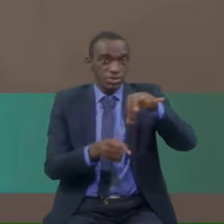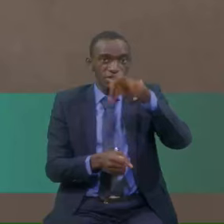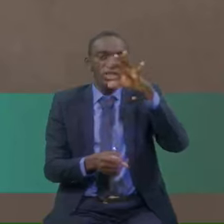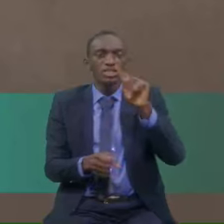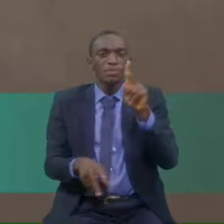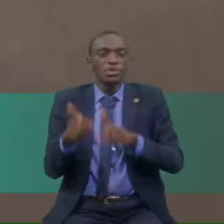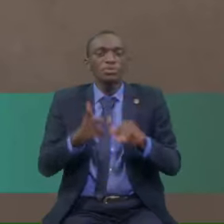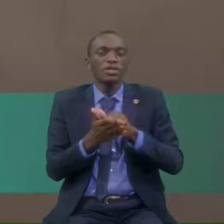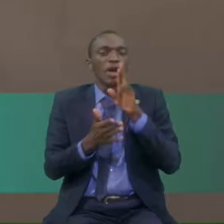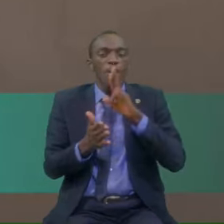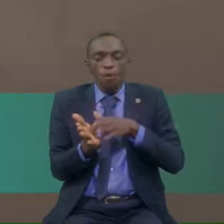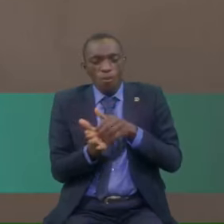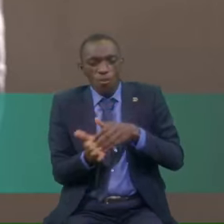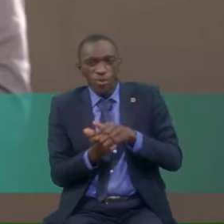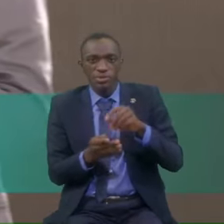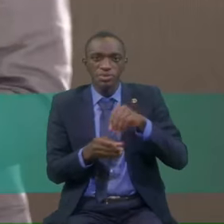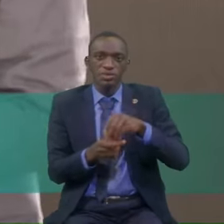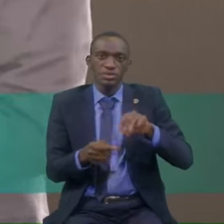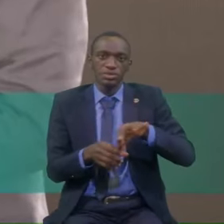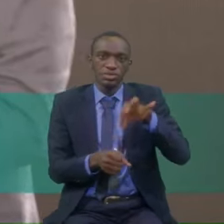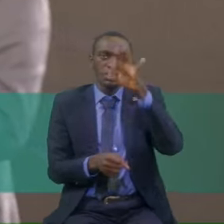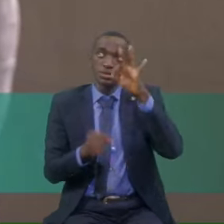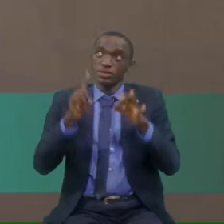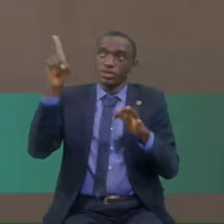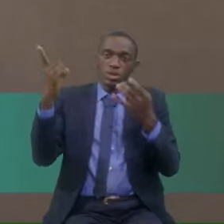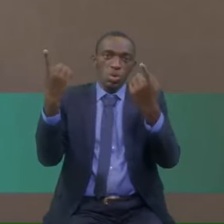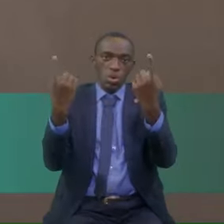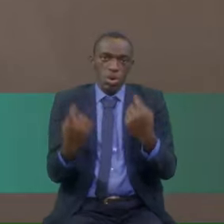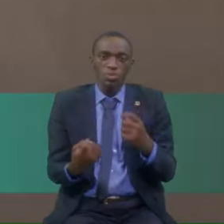qui étaient faibles, l'esprit vient les relever.